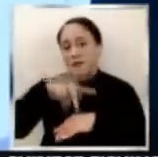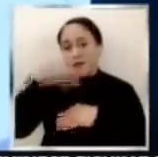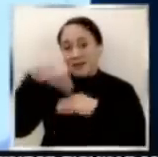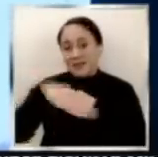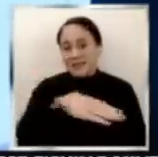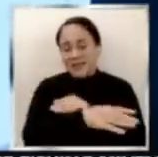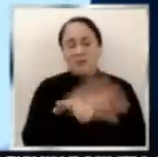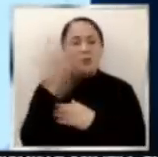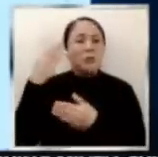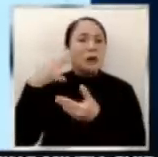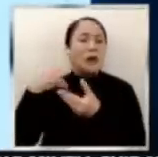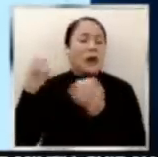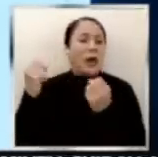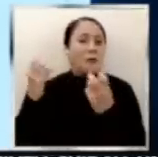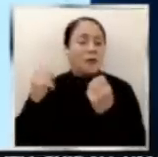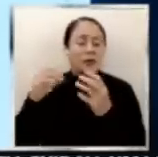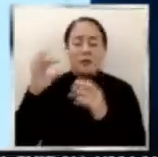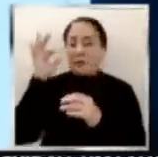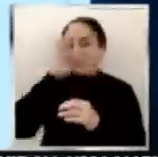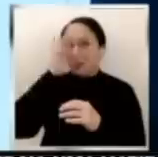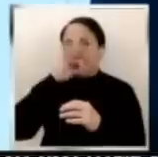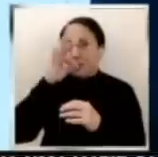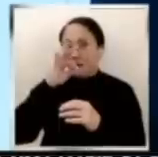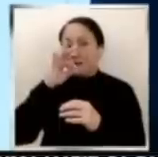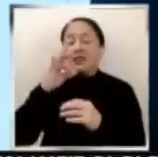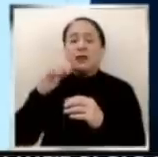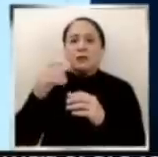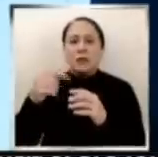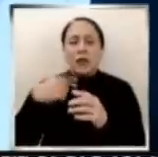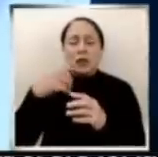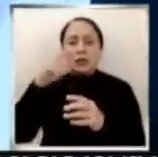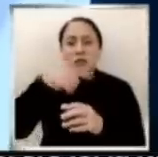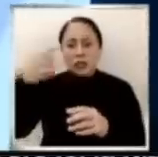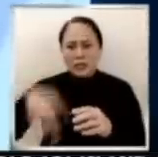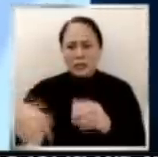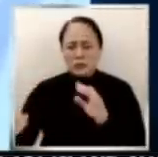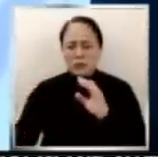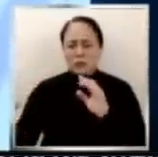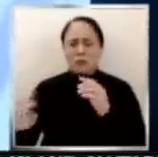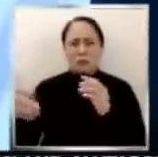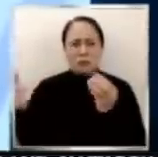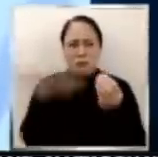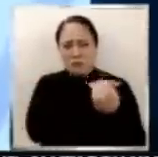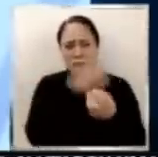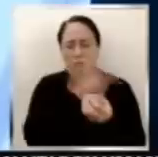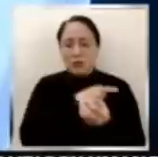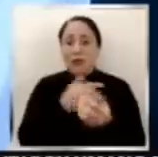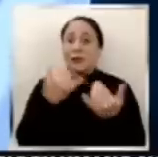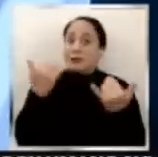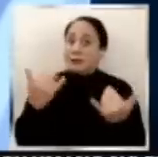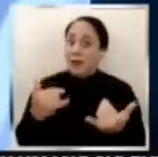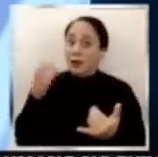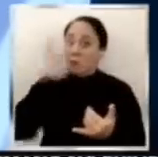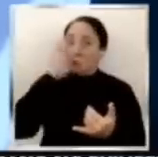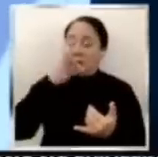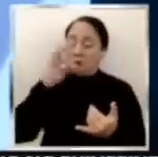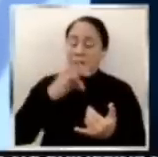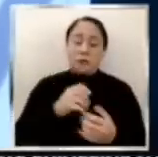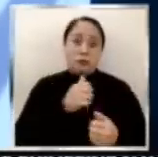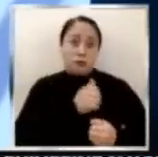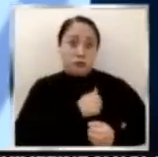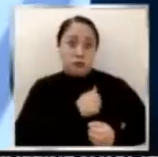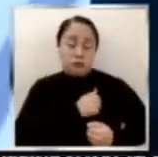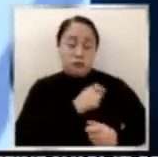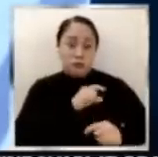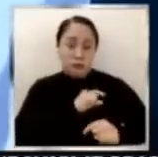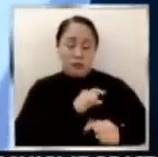ng mga Pinoy na itinataboy ng mga Chino, ngayon, may Chinese militia raw na naitaboy naman ng ating Navy at Coast Guard. Isang